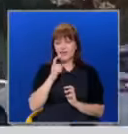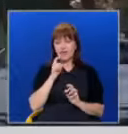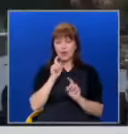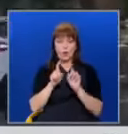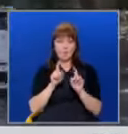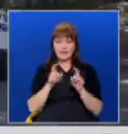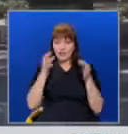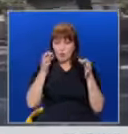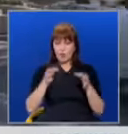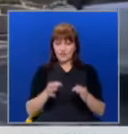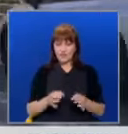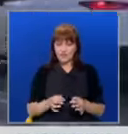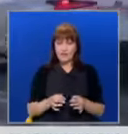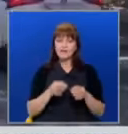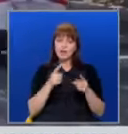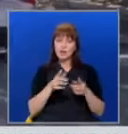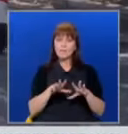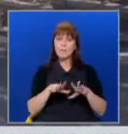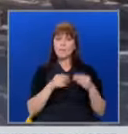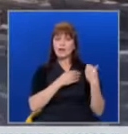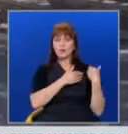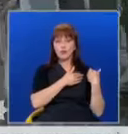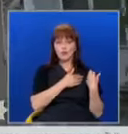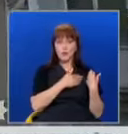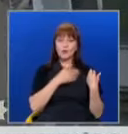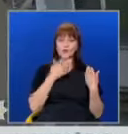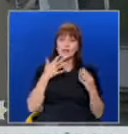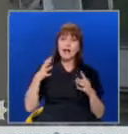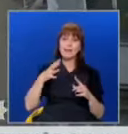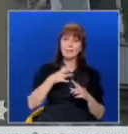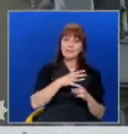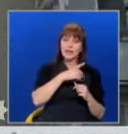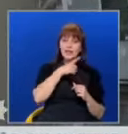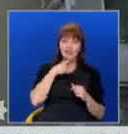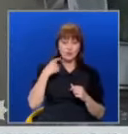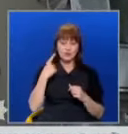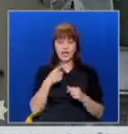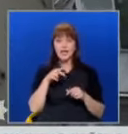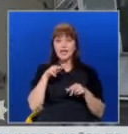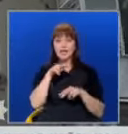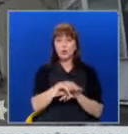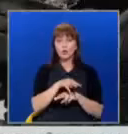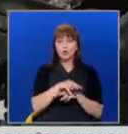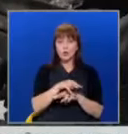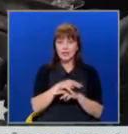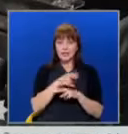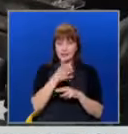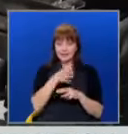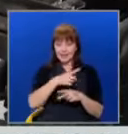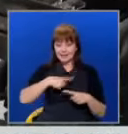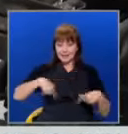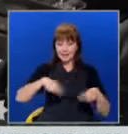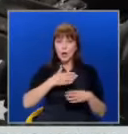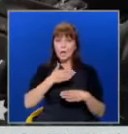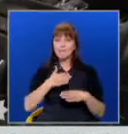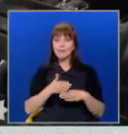атаката. Украина рядко поема публична отговорност за нападения в Русия или в контролирани от руснаците територии, коментира Reuters. През последните